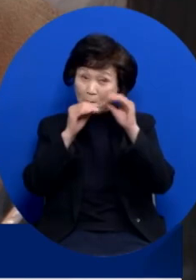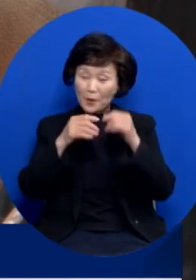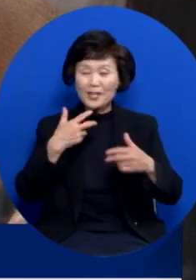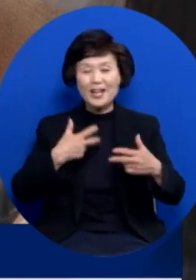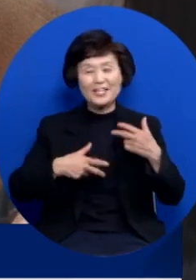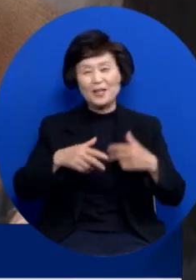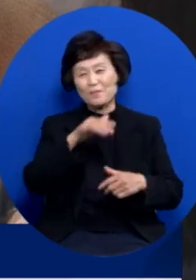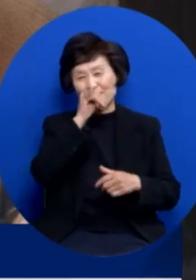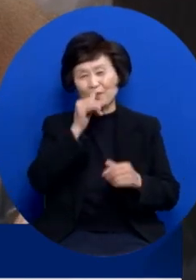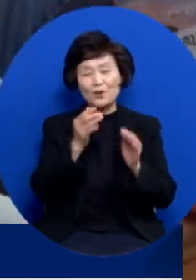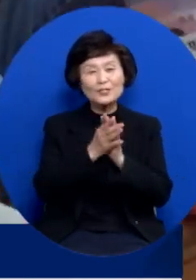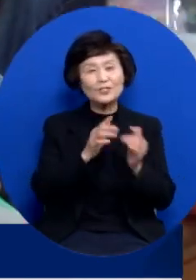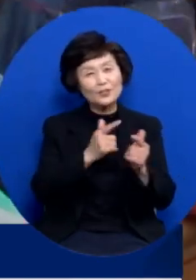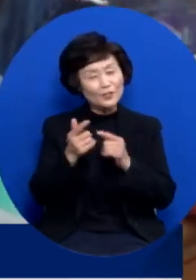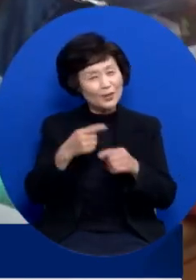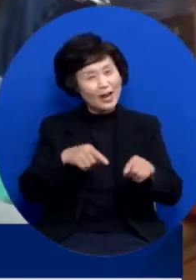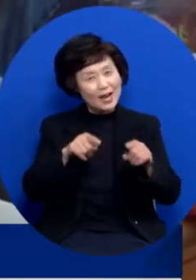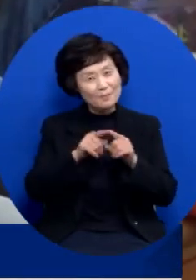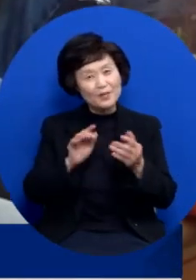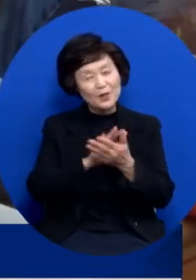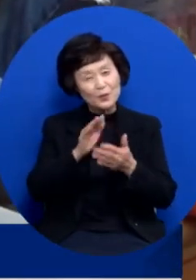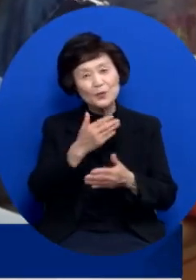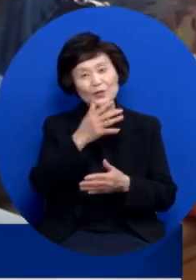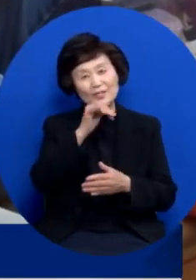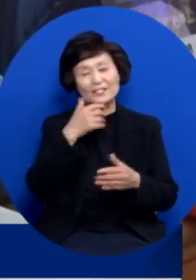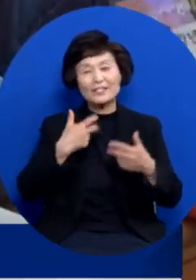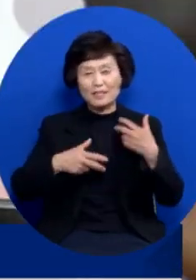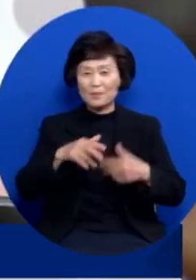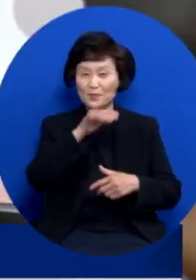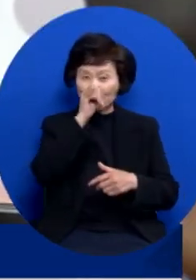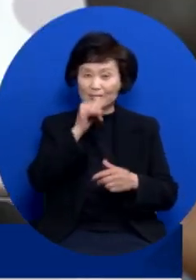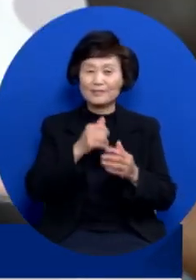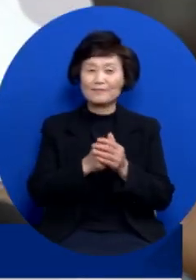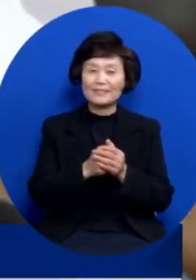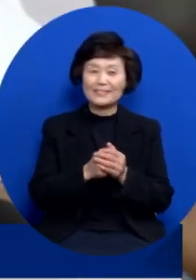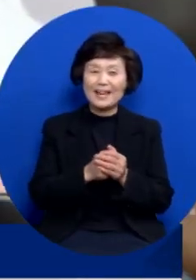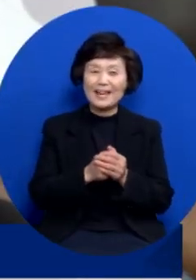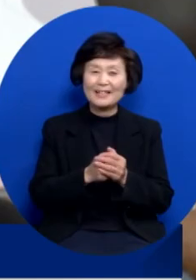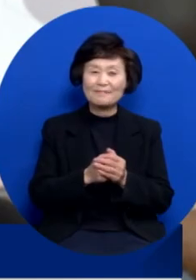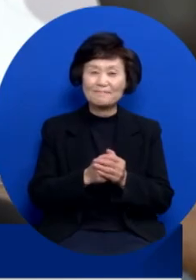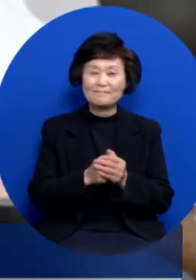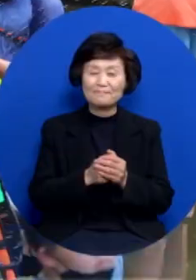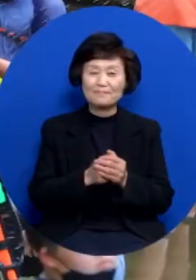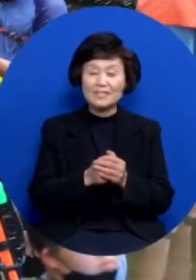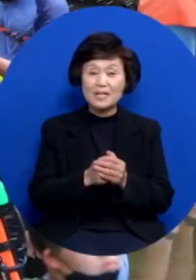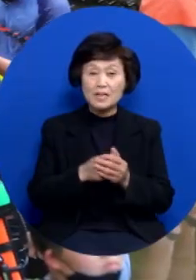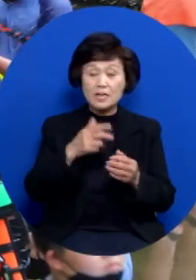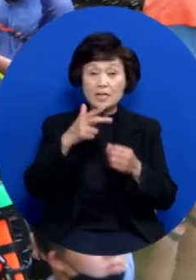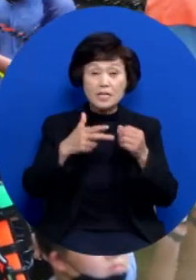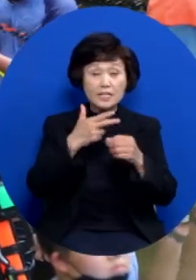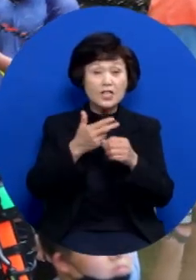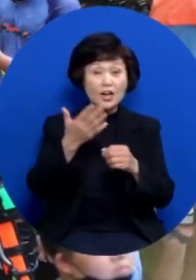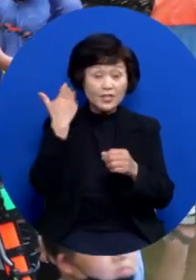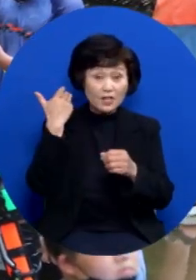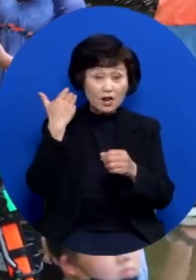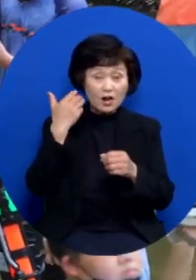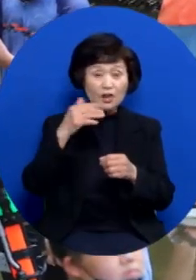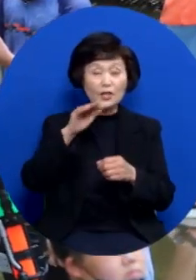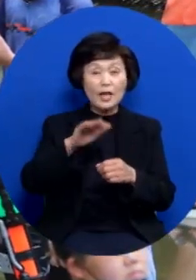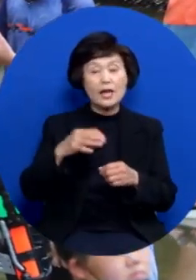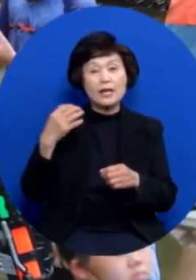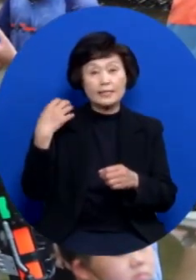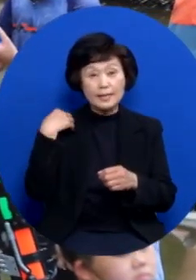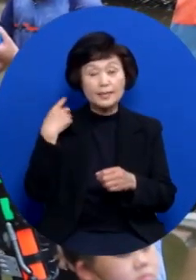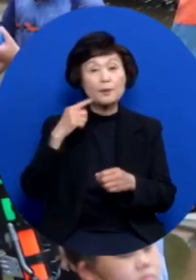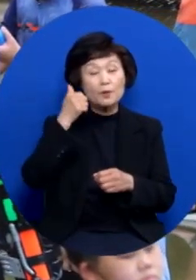같이 놀 수 있어서 재밌어요. 친구들하고 캠프 재밌게 놀고 돌아갔으면 좋겠어요. 7년 전 신길교회에 부임한 이기용